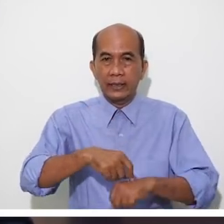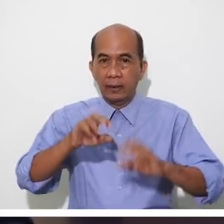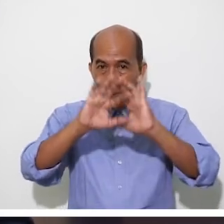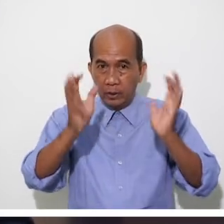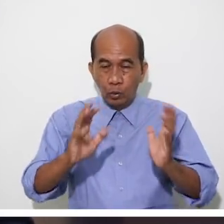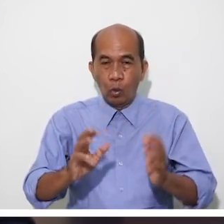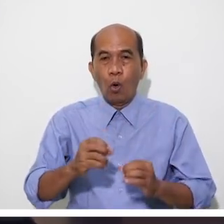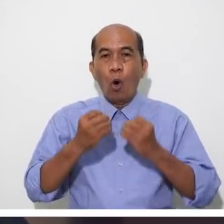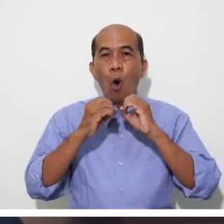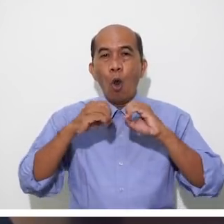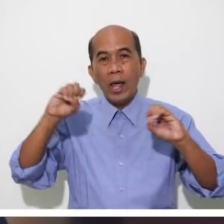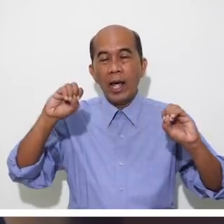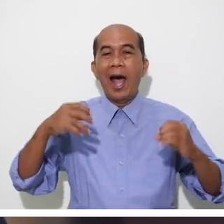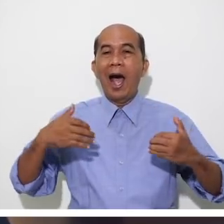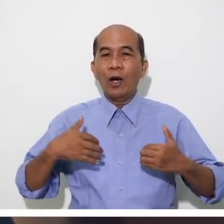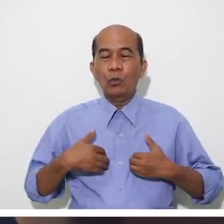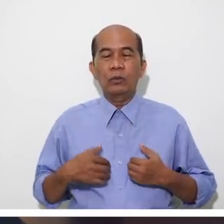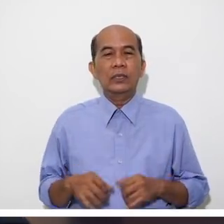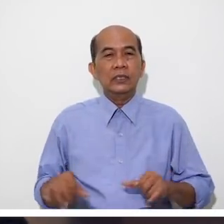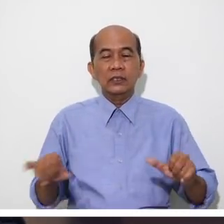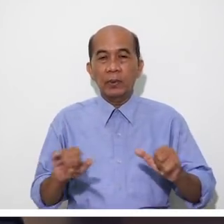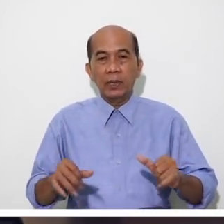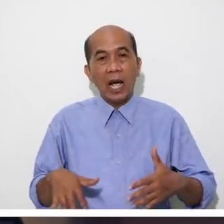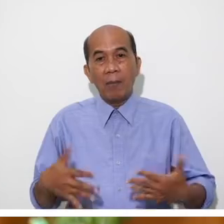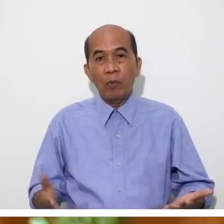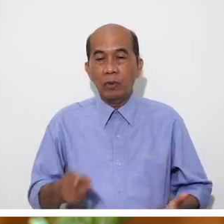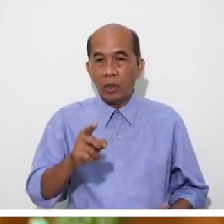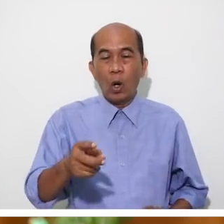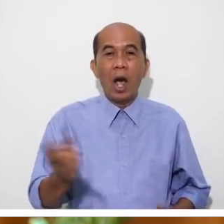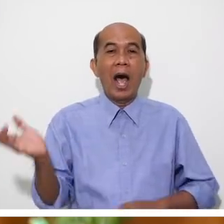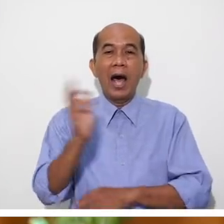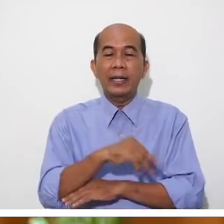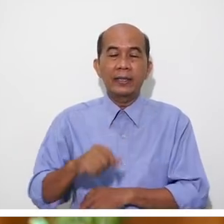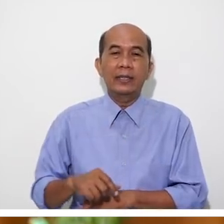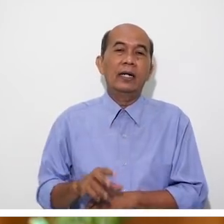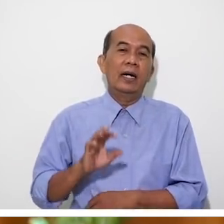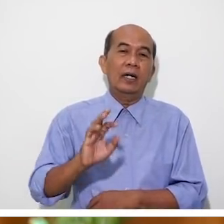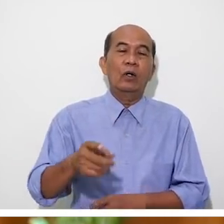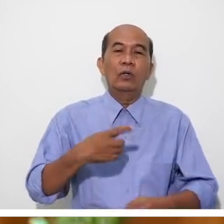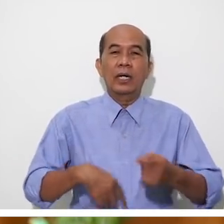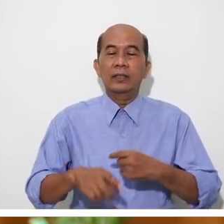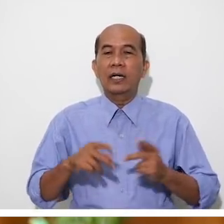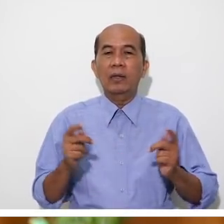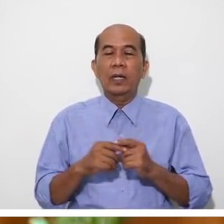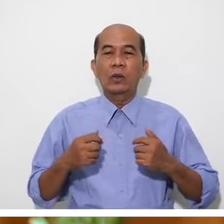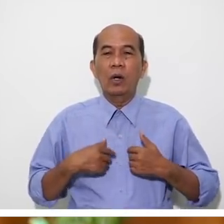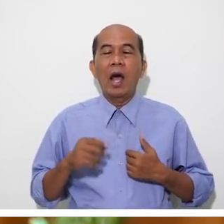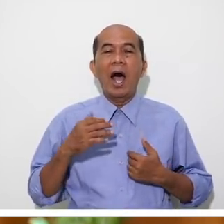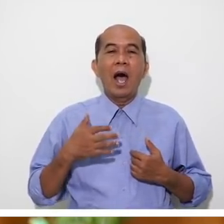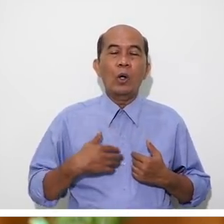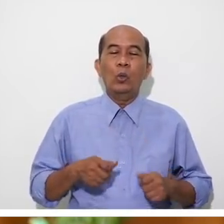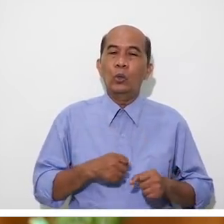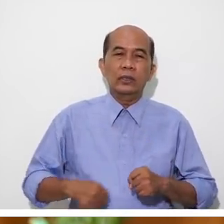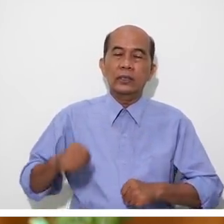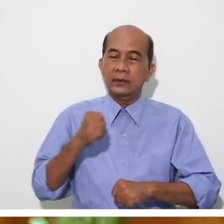aku. Seperti apapun engkau hari ini, ketika engkau datang padaku, aku tetap merangkul